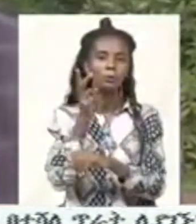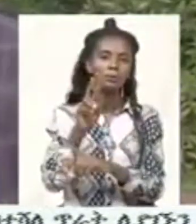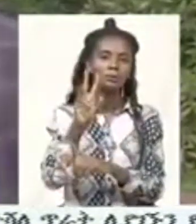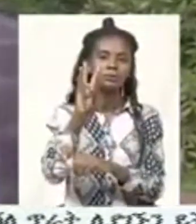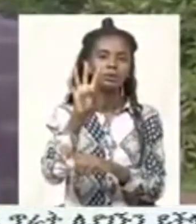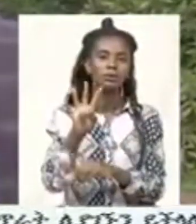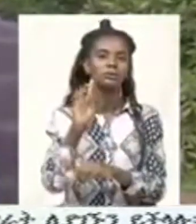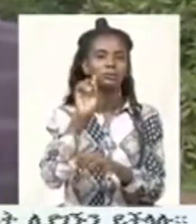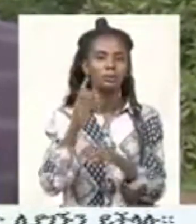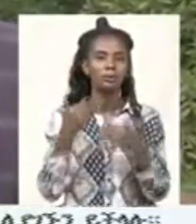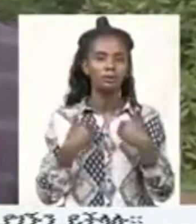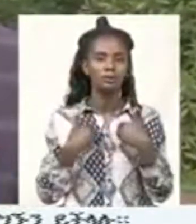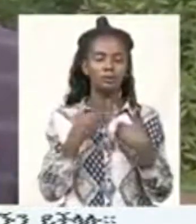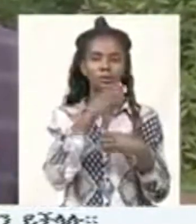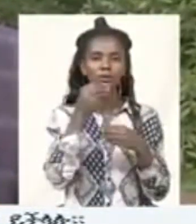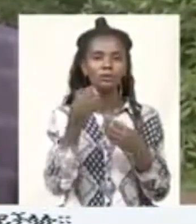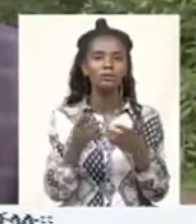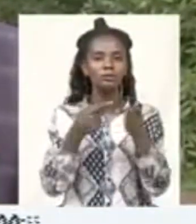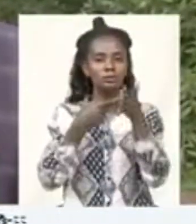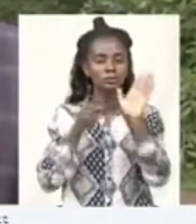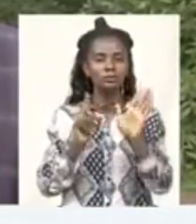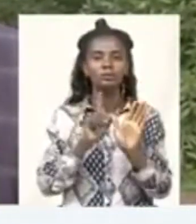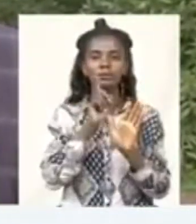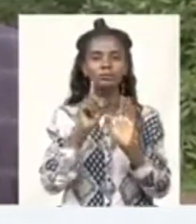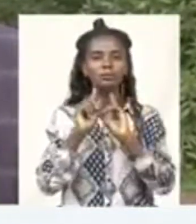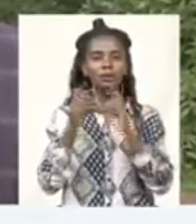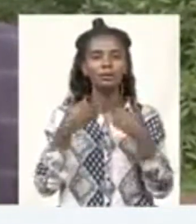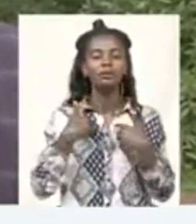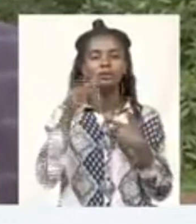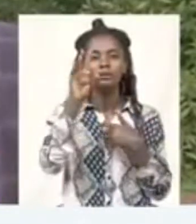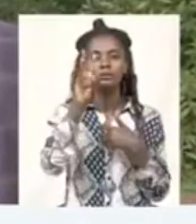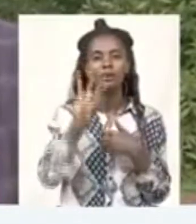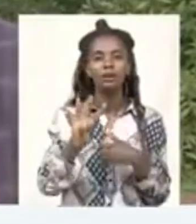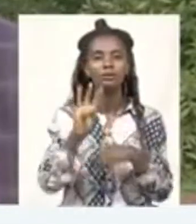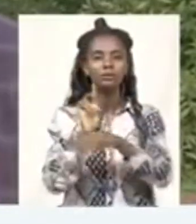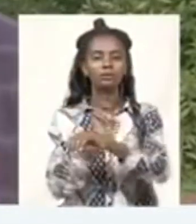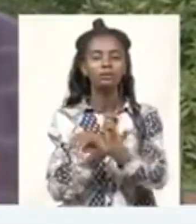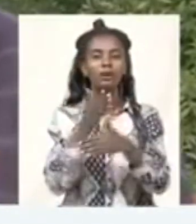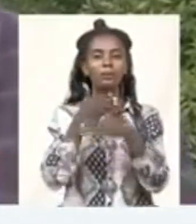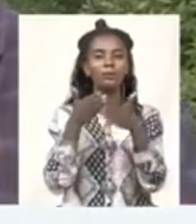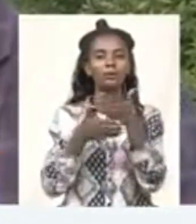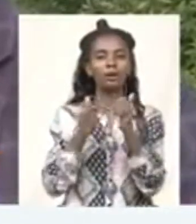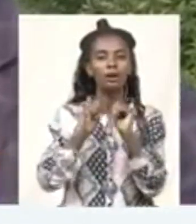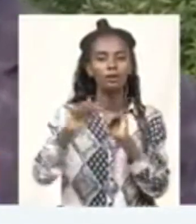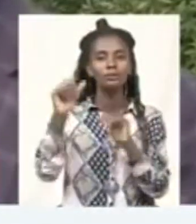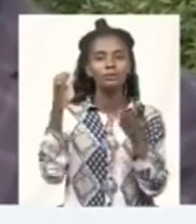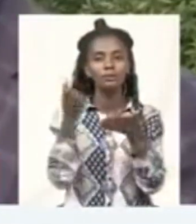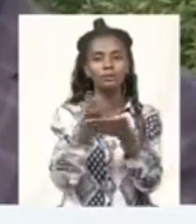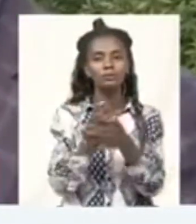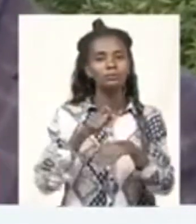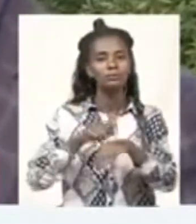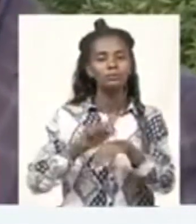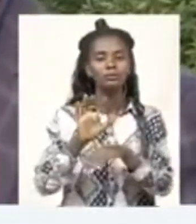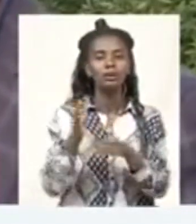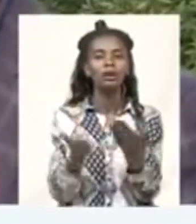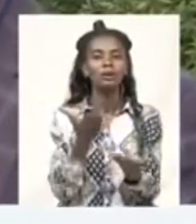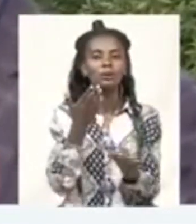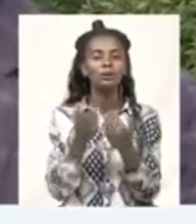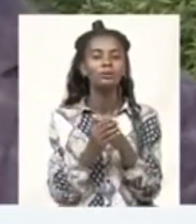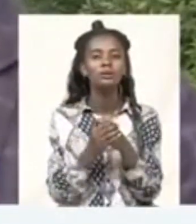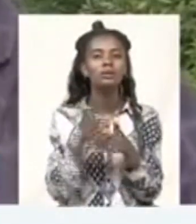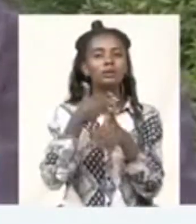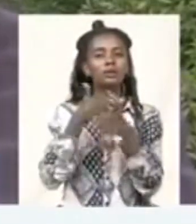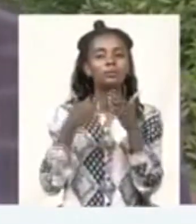ነው ያለው። ያው ፋክቱን መናገር ስላለብኝ በ64 ቀን ግንባታ በራሱ ከሚወስደው ኪዩሪንግ ታይም አኳያ፣